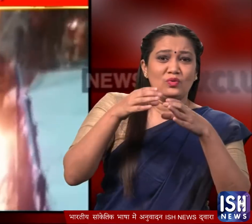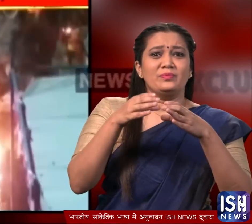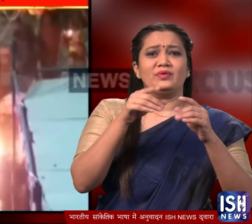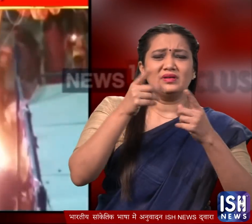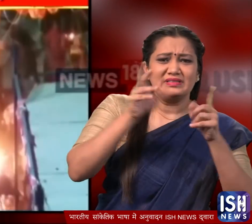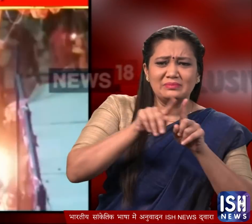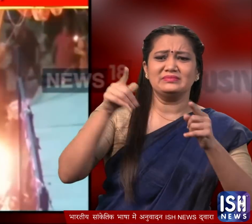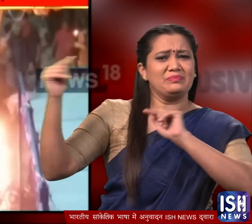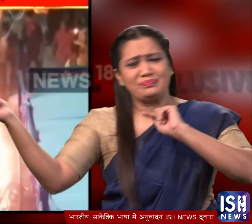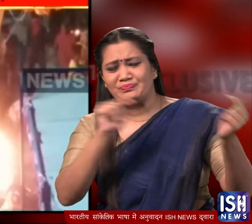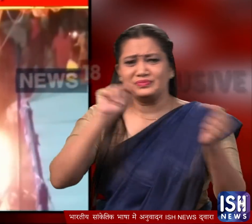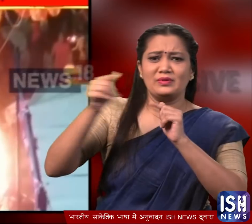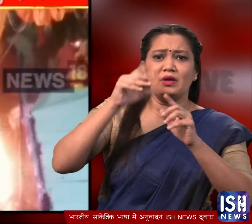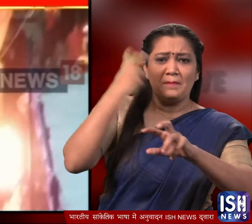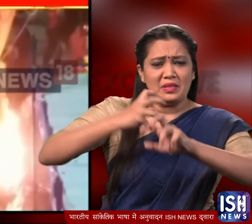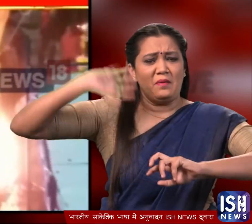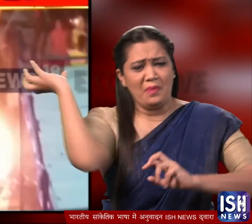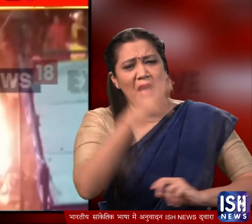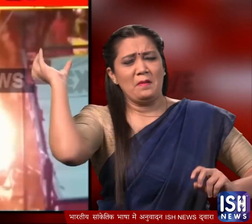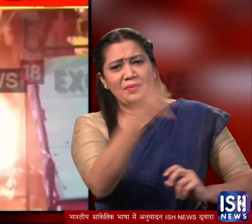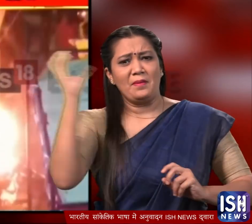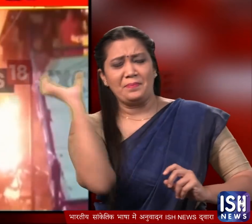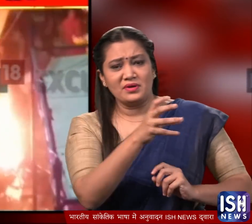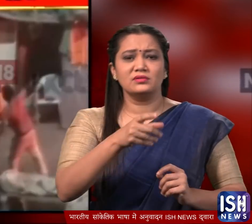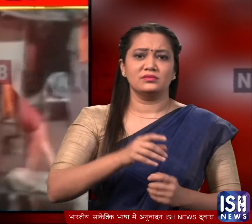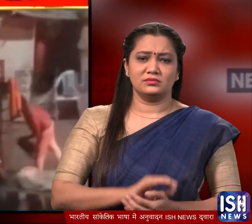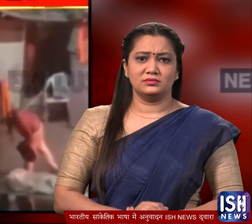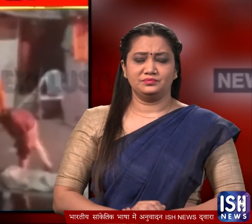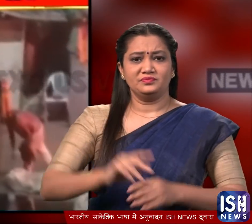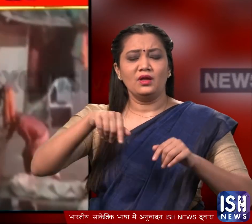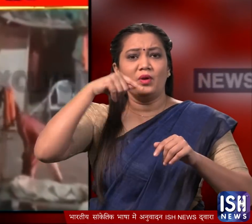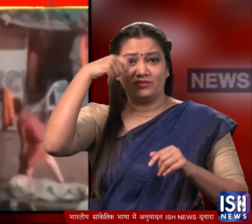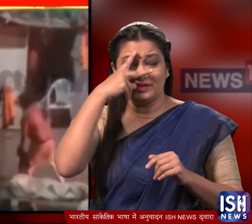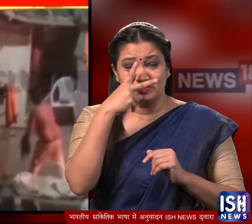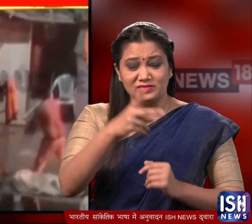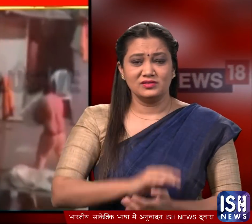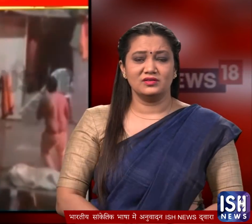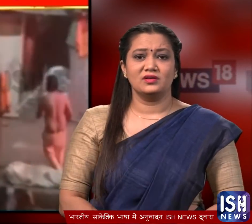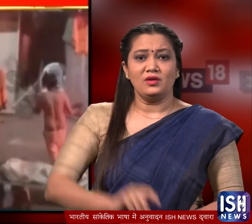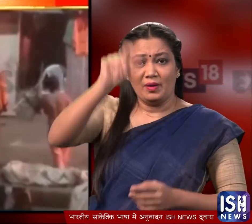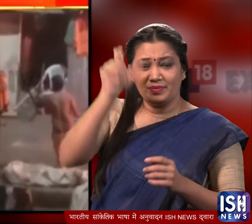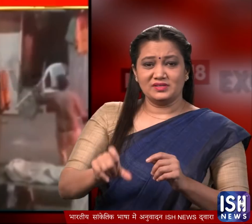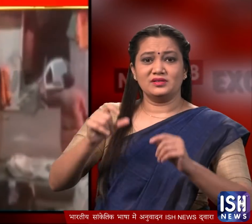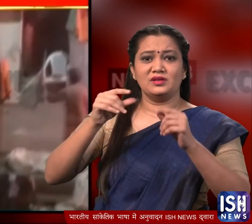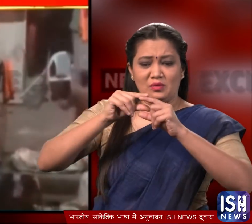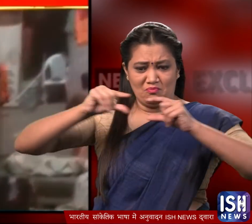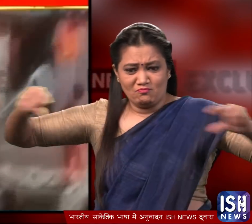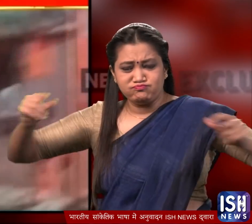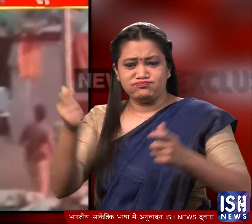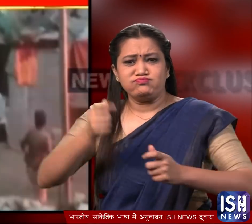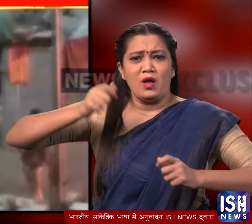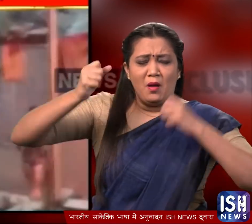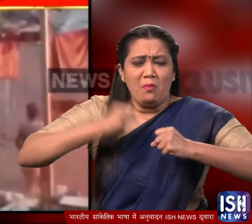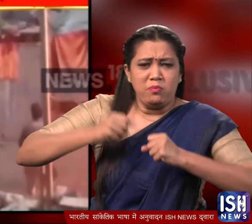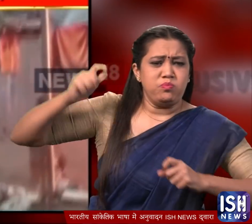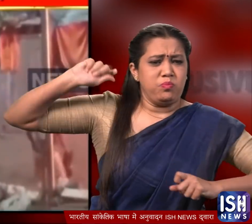दूसरे गुट के कुछ लोग लगातार दूसरे पक्ष के लोगों पर पत्थर फेंकते नजर आए। इस हंगामे की एक ऐसी तस्वीर भी सामने आई जिसमें एक आदमी हाथों में बड़ा